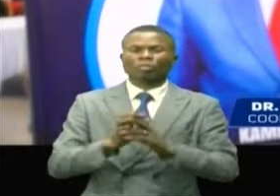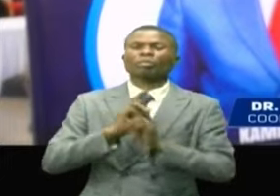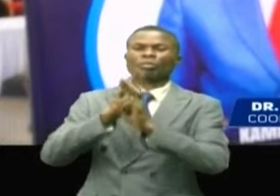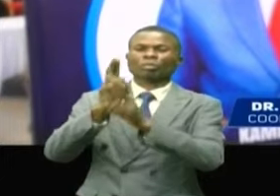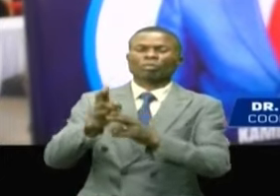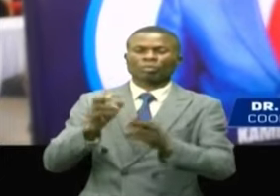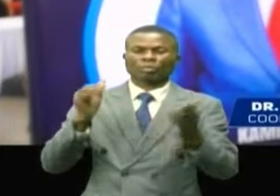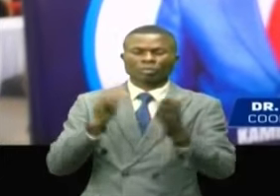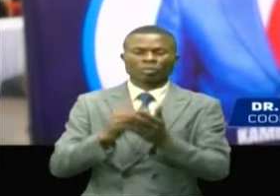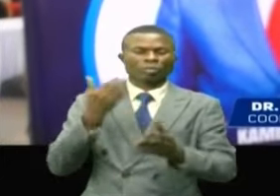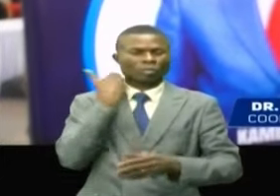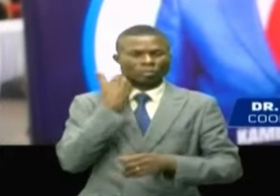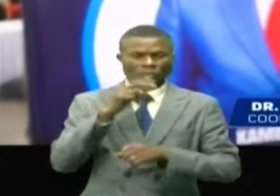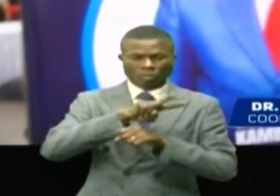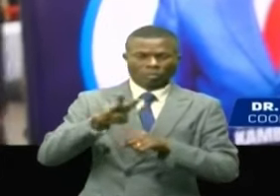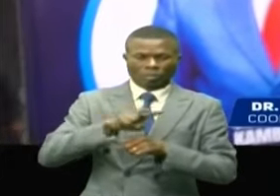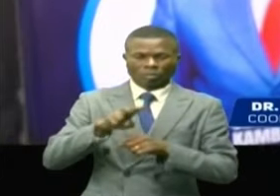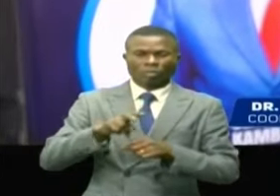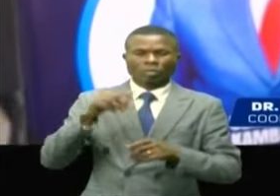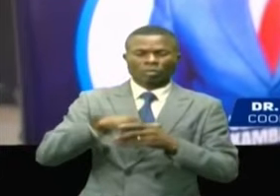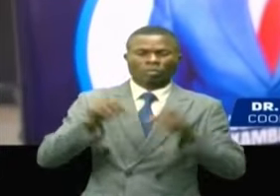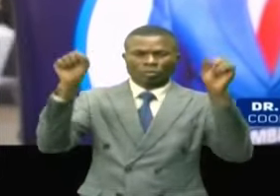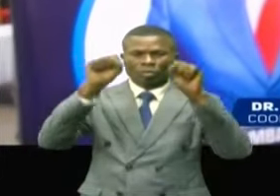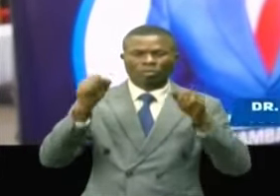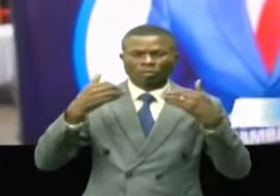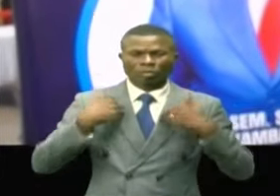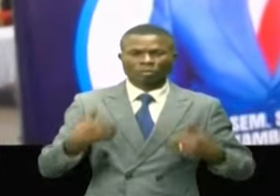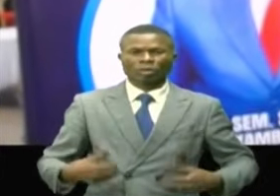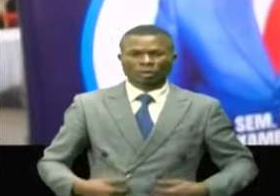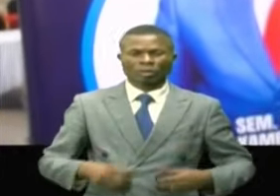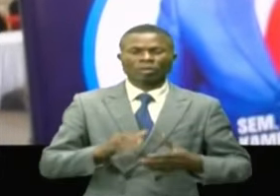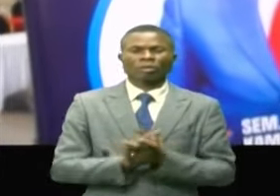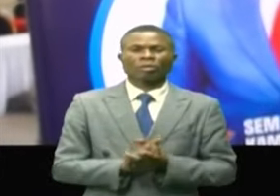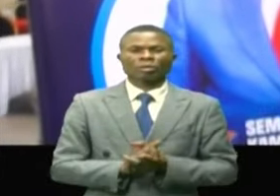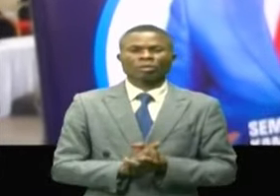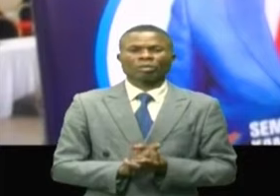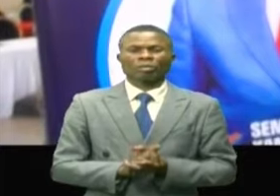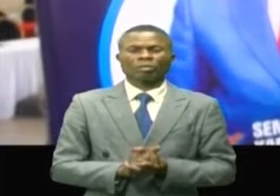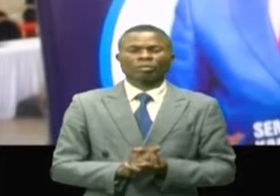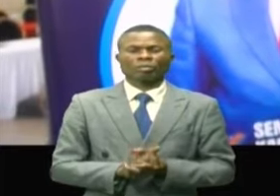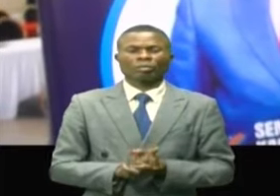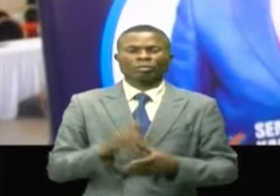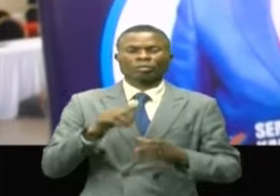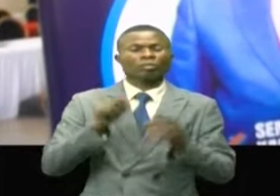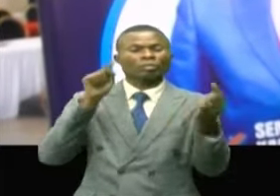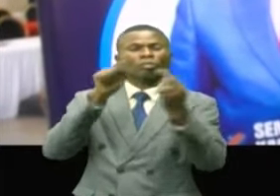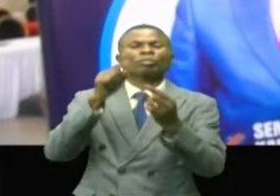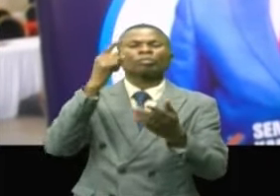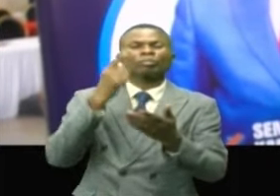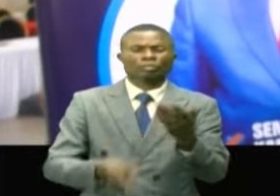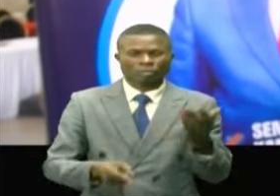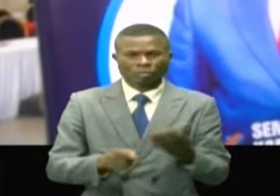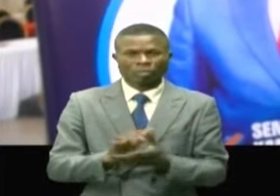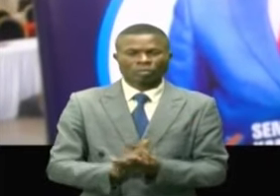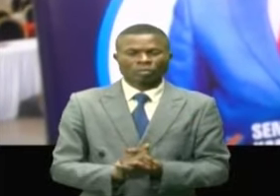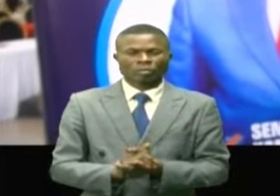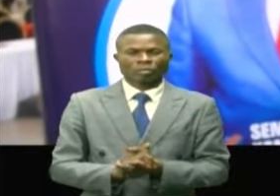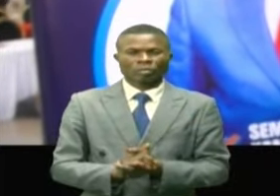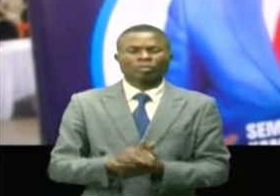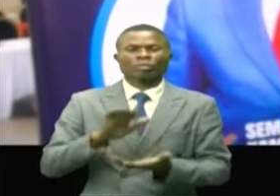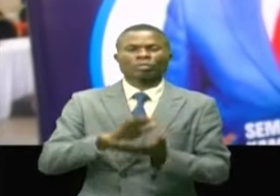contre la C dans les systèmes de santé dans le le le l'objectif de les rendre beaucoup